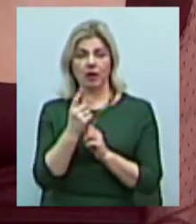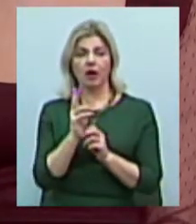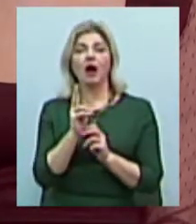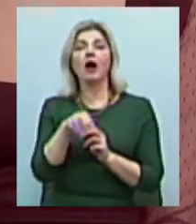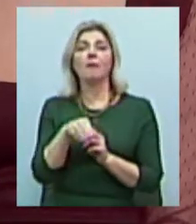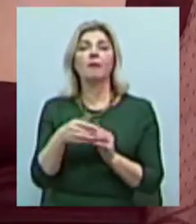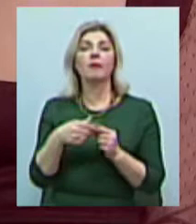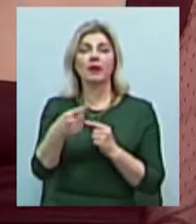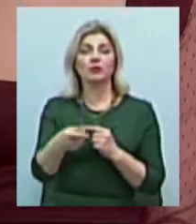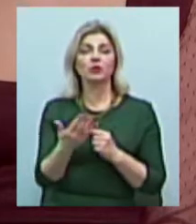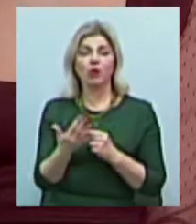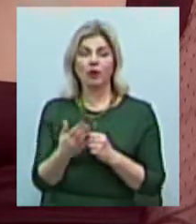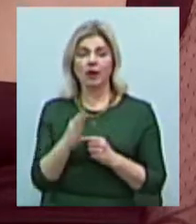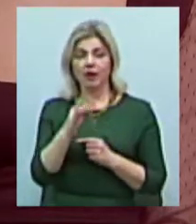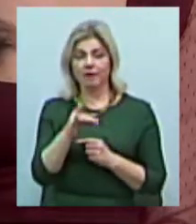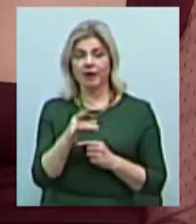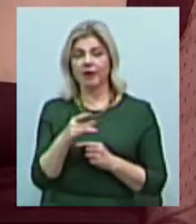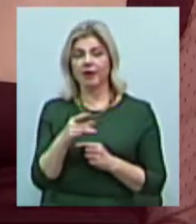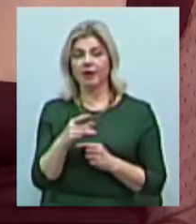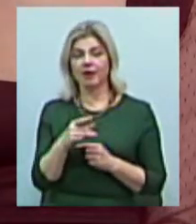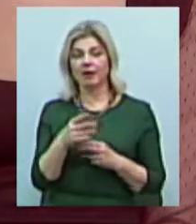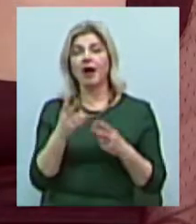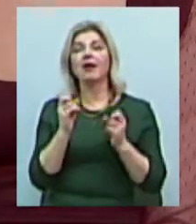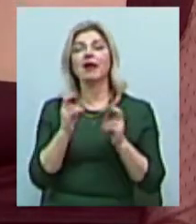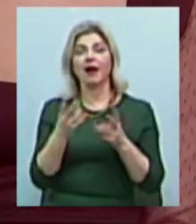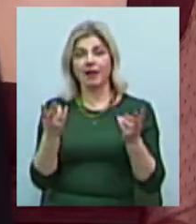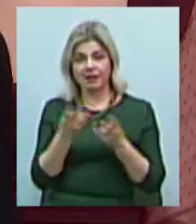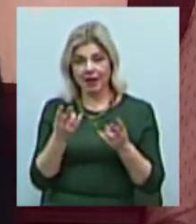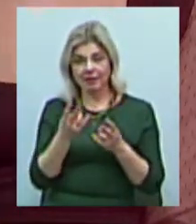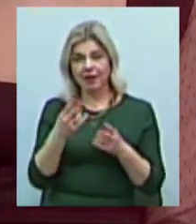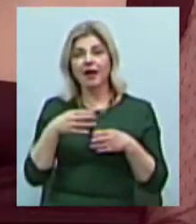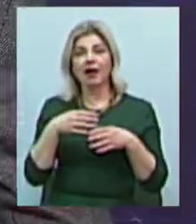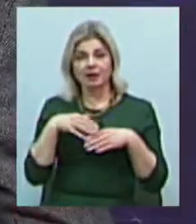О, а ви казали, не треба роздруковувати. Треба роздруковувати.